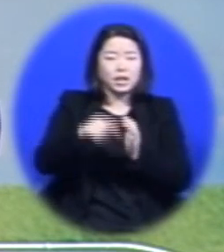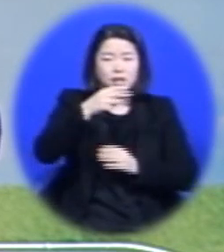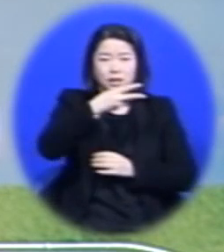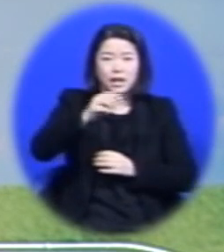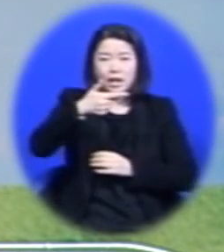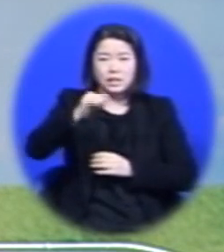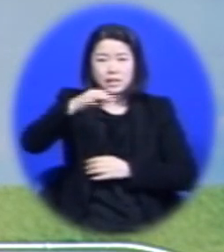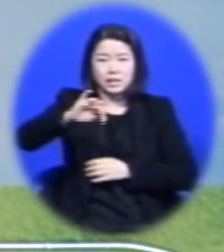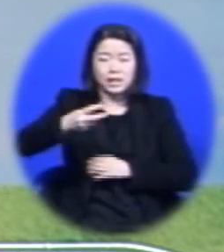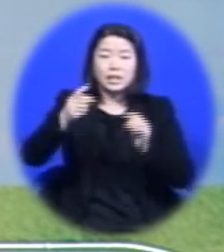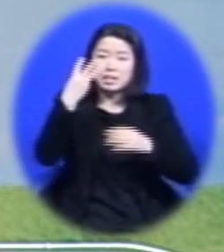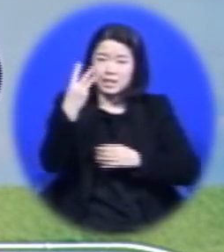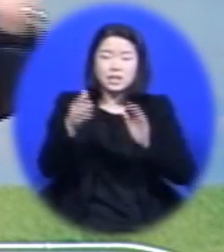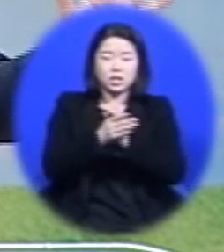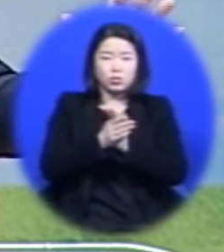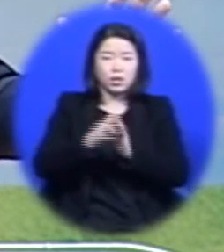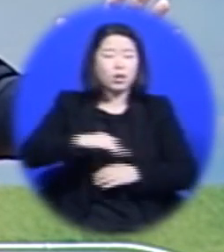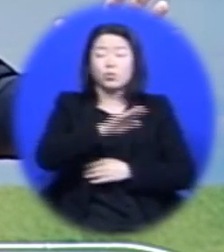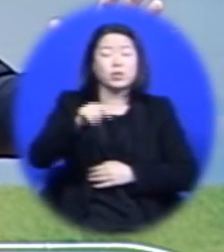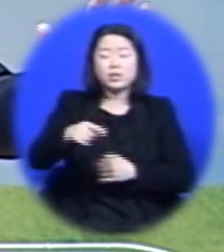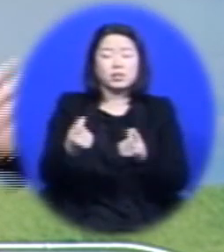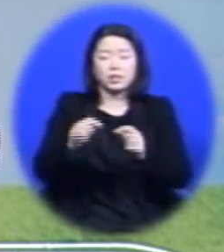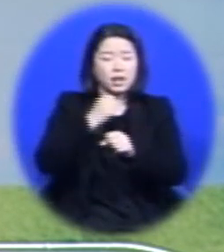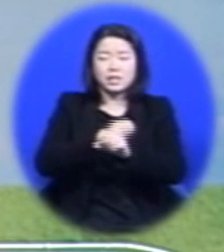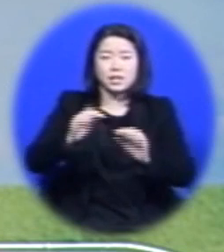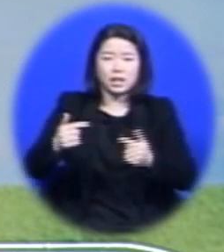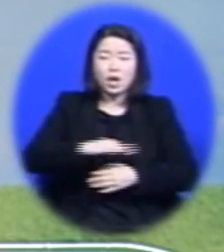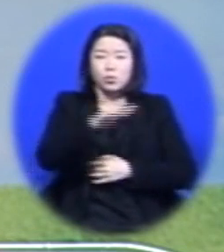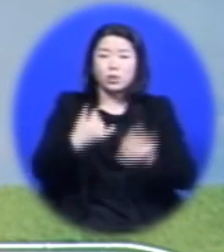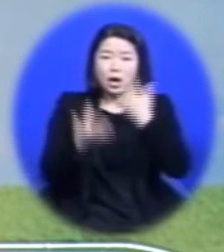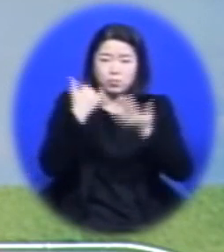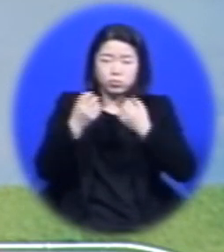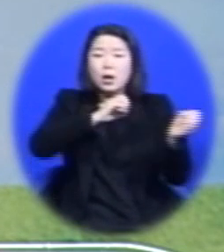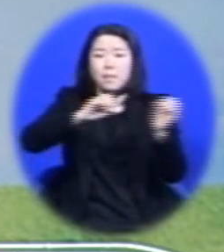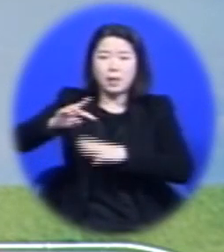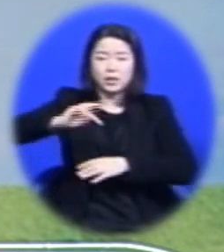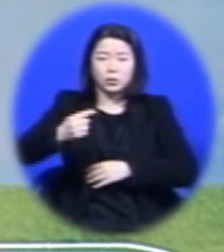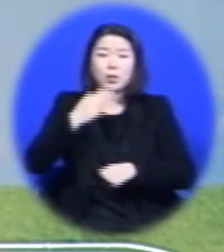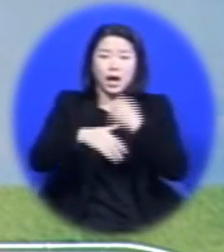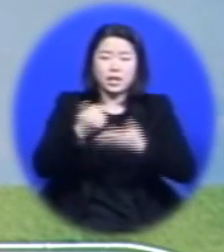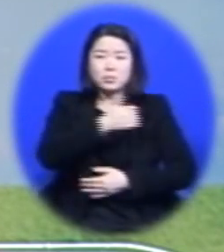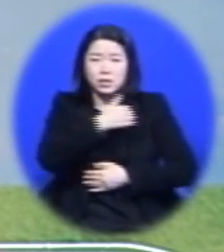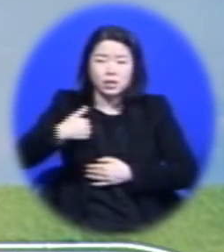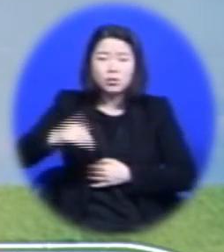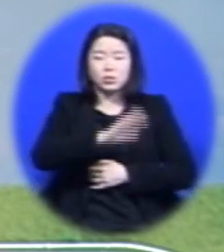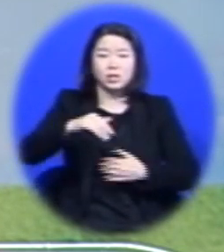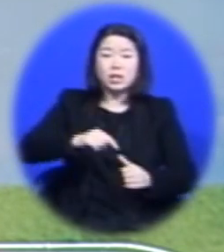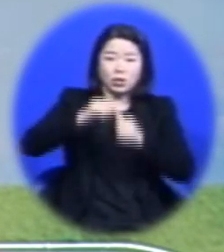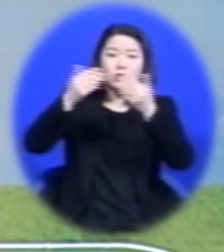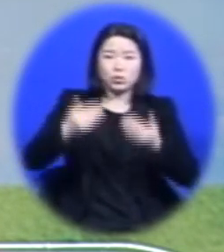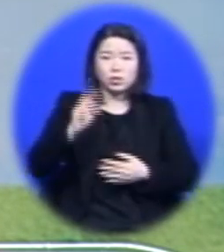단어에 대해 새 친구들이 우리는 그렇게 안 할 것이오 우리가 풀무 벌이던 점을 받아도 하나님이 능히 우리를 건져 내실